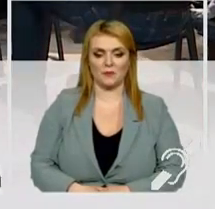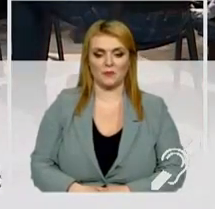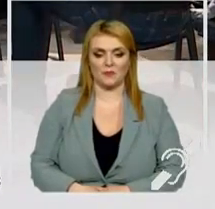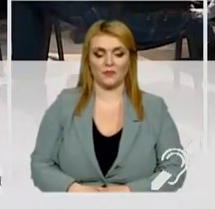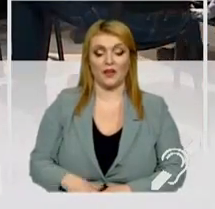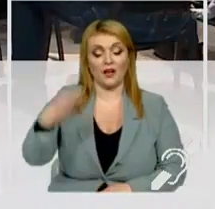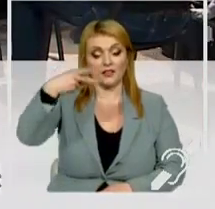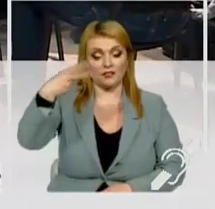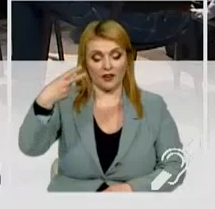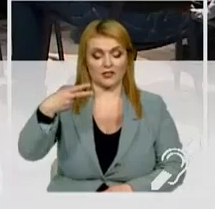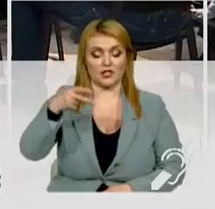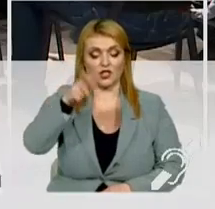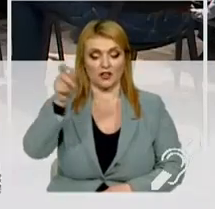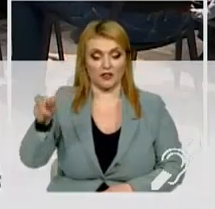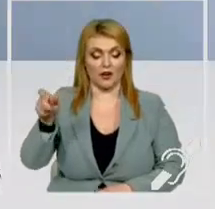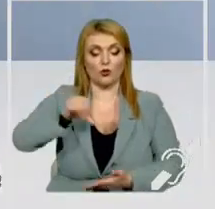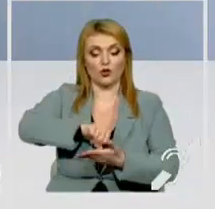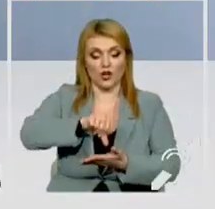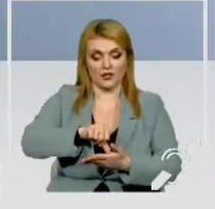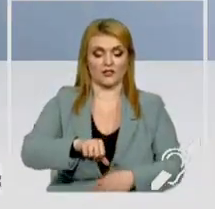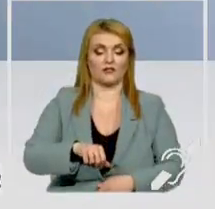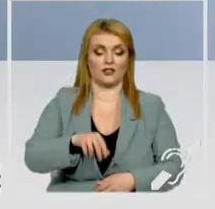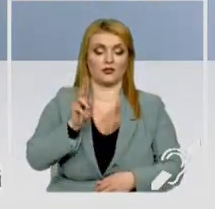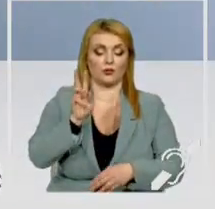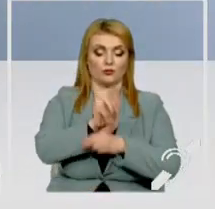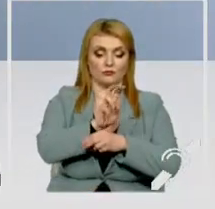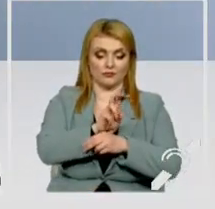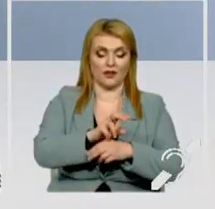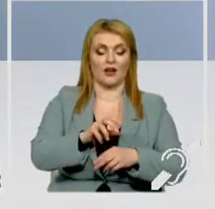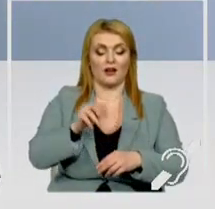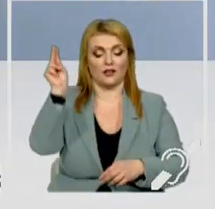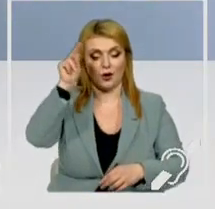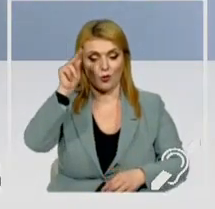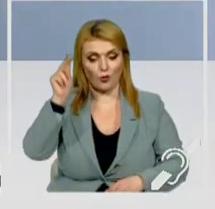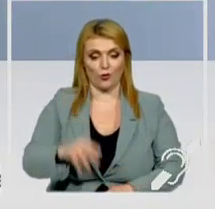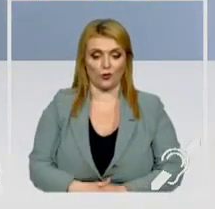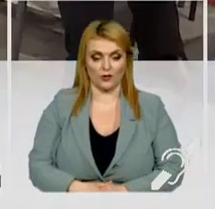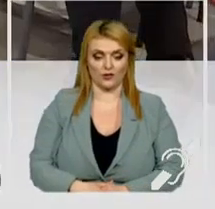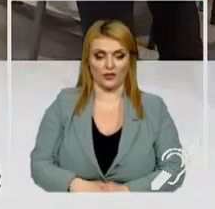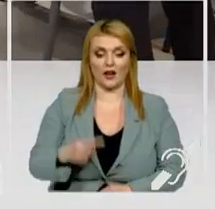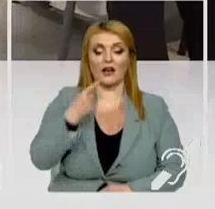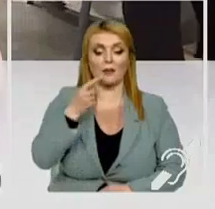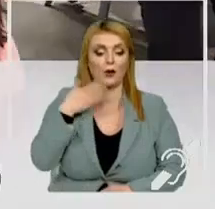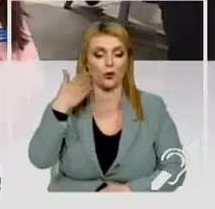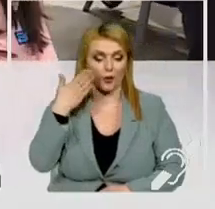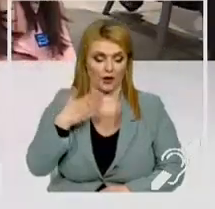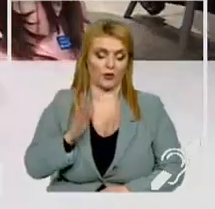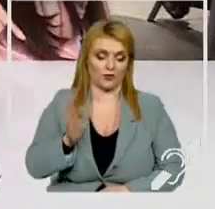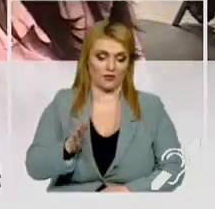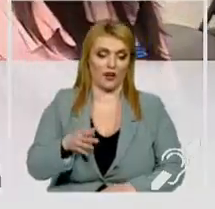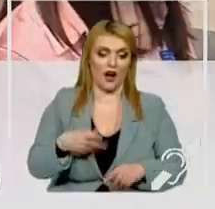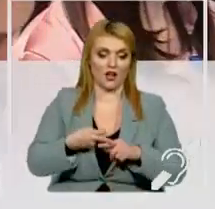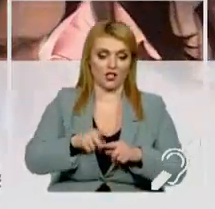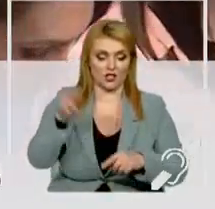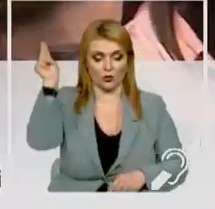Sunt 20 de participanți ce vor frecventa cursurile în limba română de dezvoltare a abilităților digitale și de comunicare